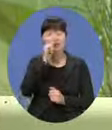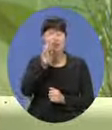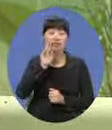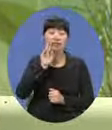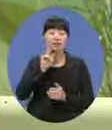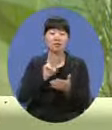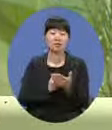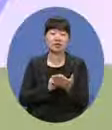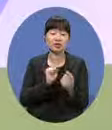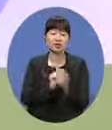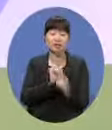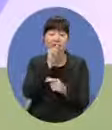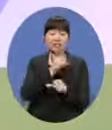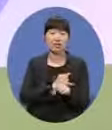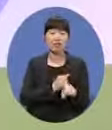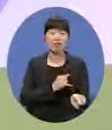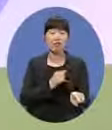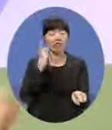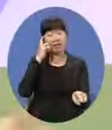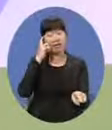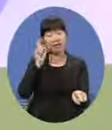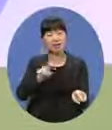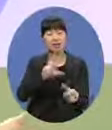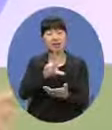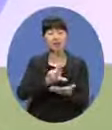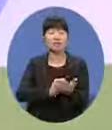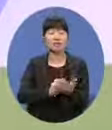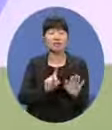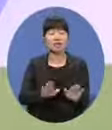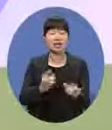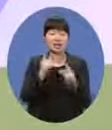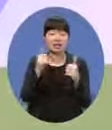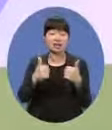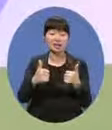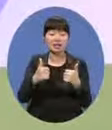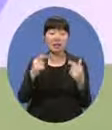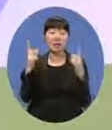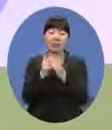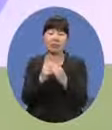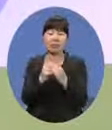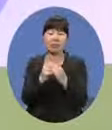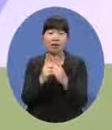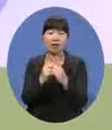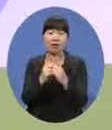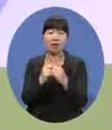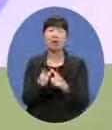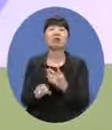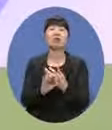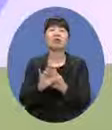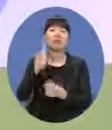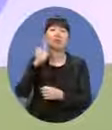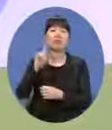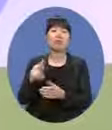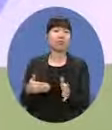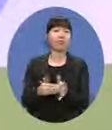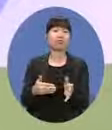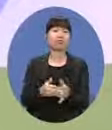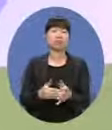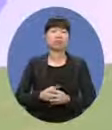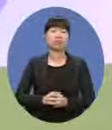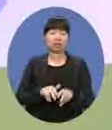문제가 나오면은 이거 예를 들어 이렇게 생각해 보세요이 문제를 수능 시험장 가서 만났어요 어 그럼리는 거죠 그러면 수능이